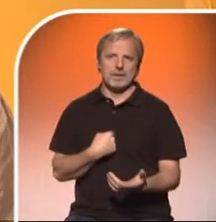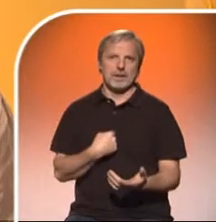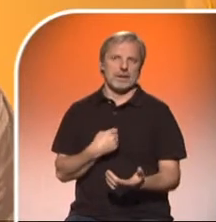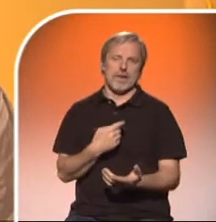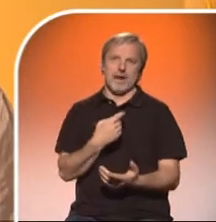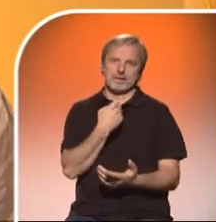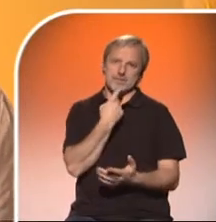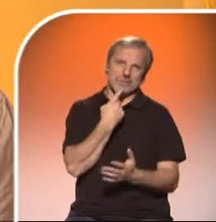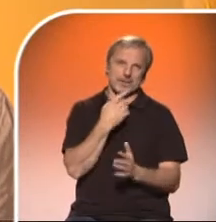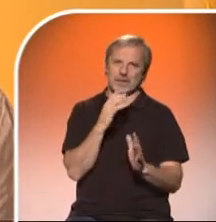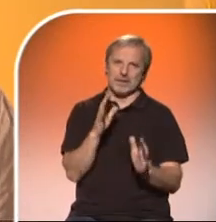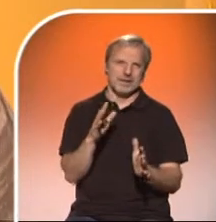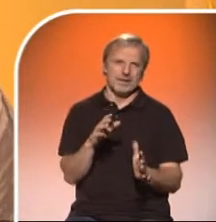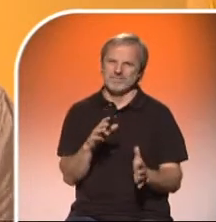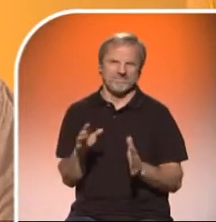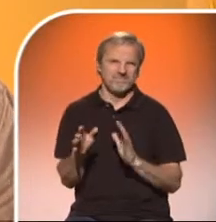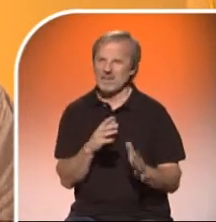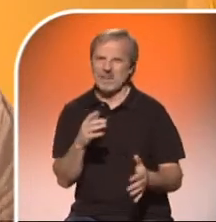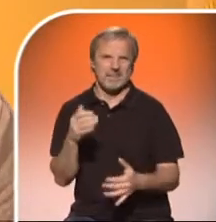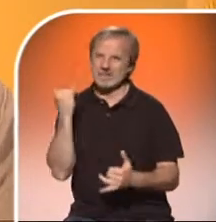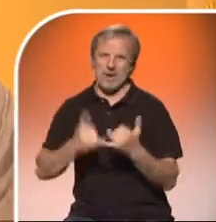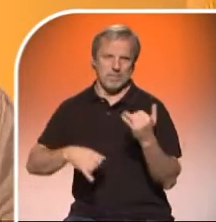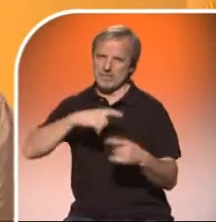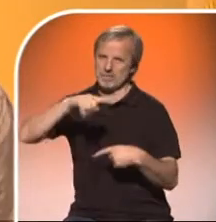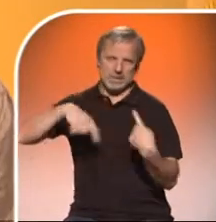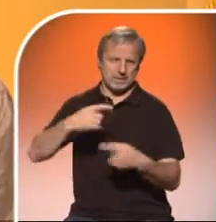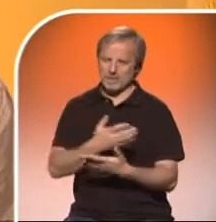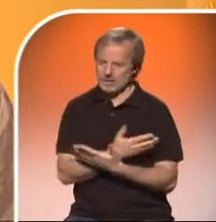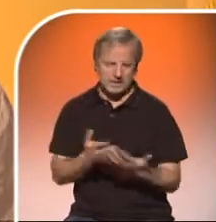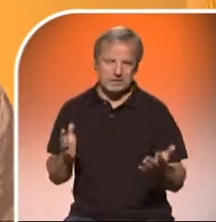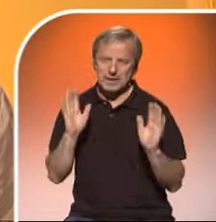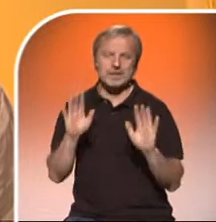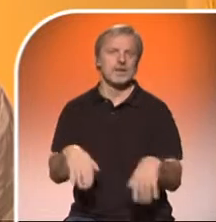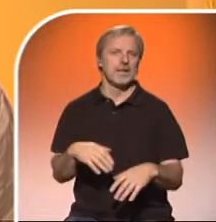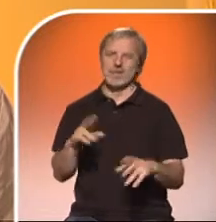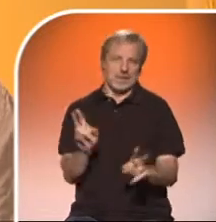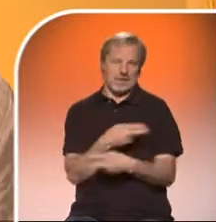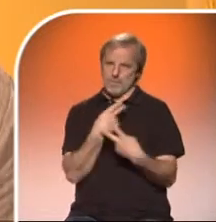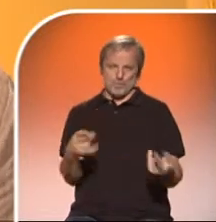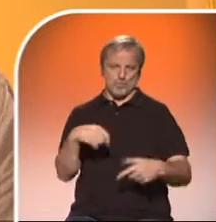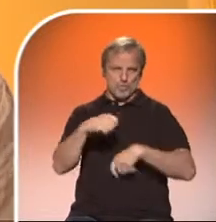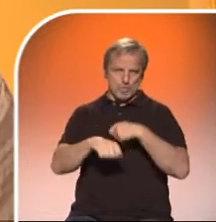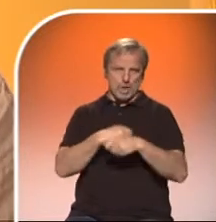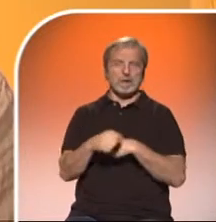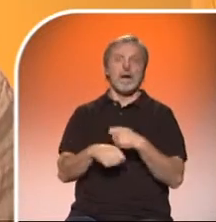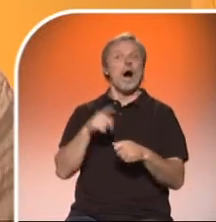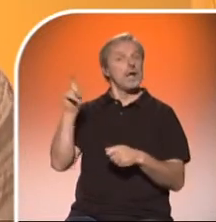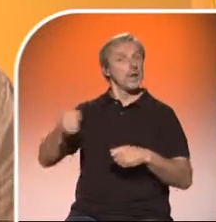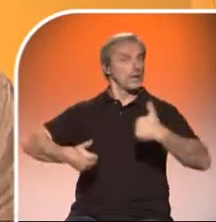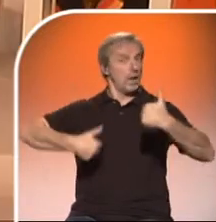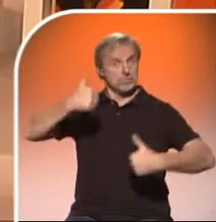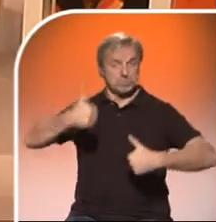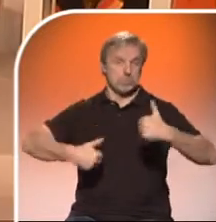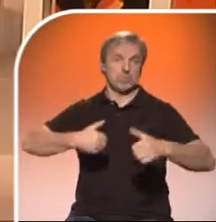jevišti, ale já točím fakt špatně. Já to, když to roztočím, tak se neumím zastavit, takže já bych nemohl dělat tohleto a tato soutěž mi přišla